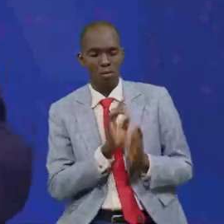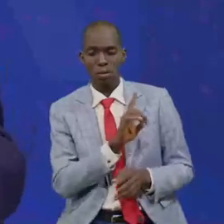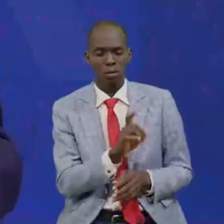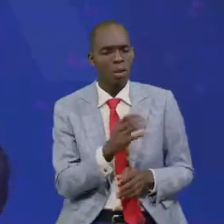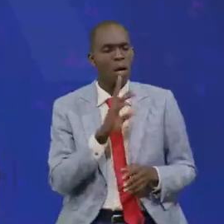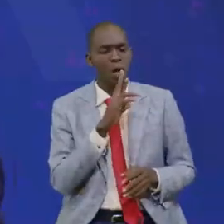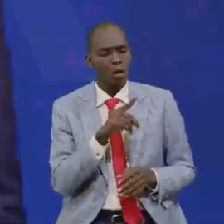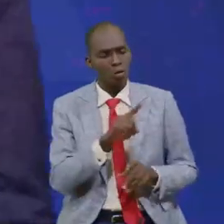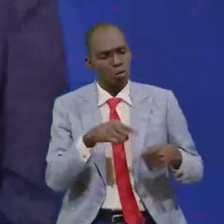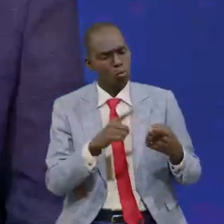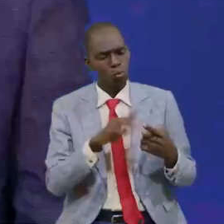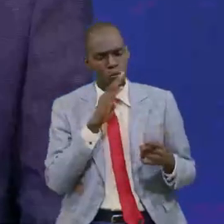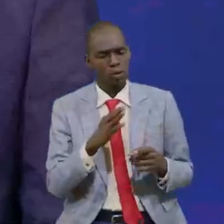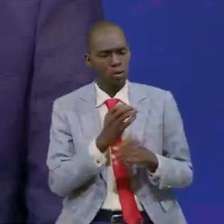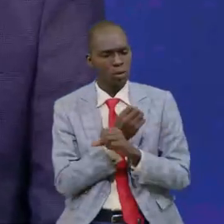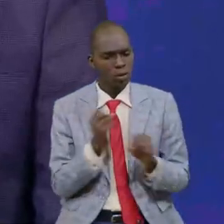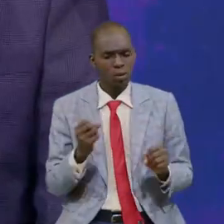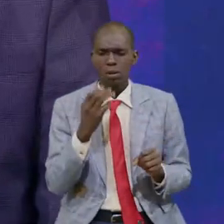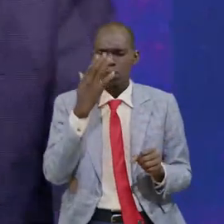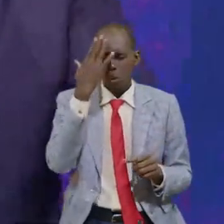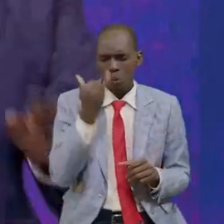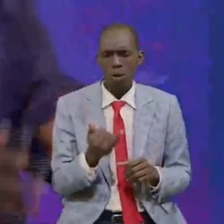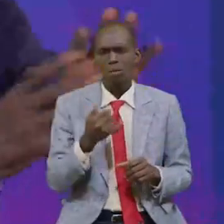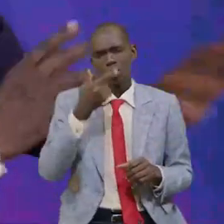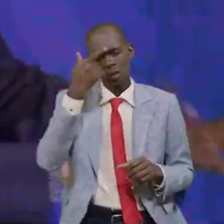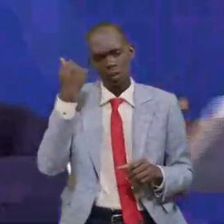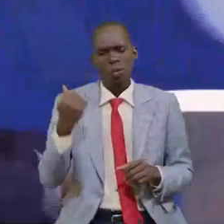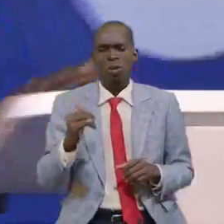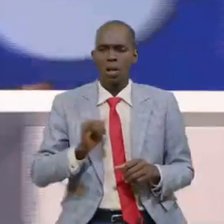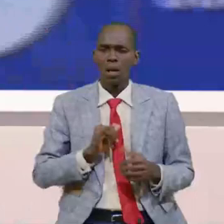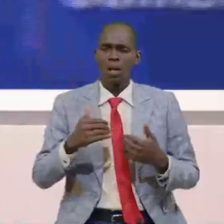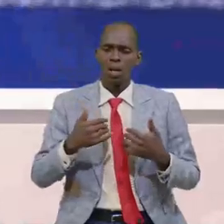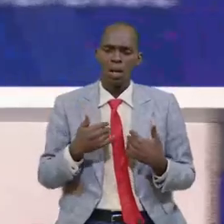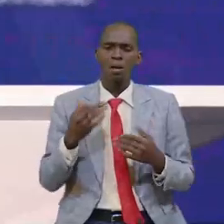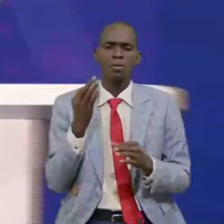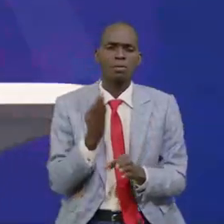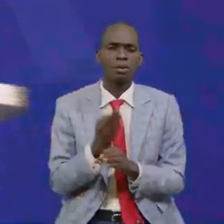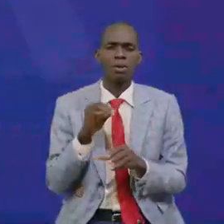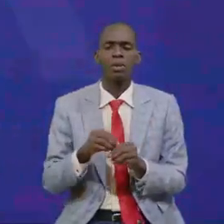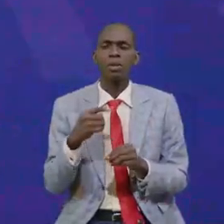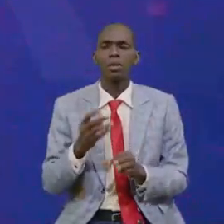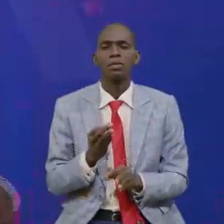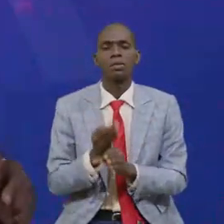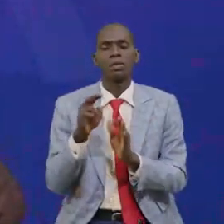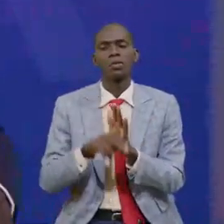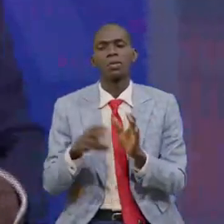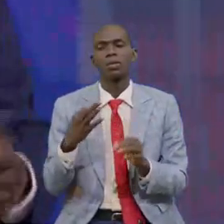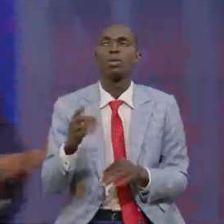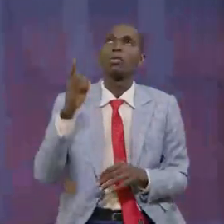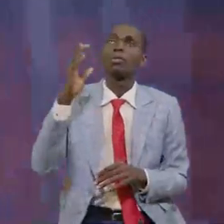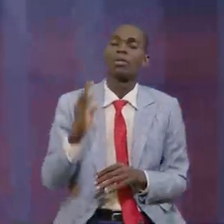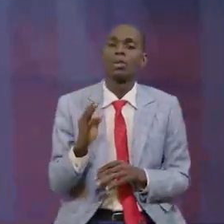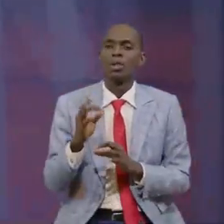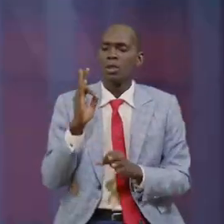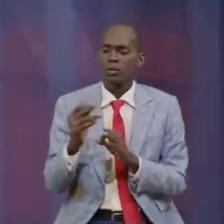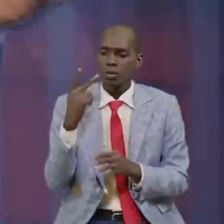sauvé parce que j'ai la foi en la fidélité du Sauveur. Une personne malade vient. Est-ce que tu crois que tu vas être guéri?